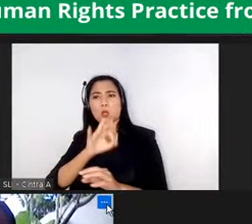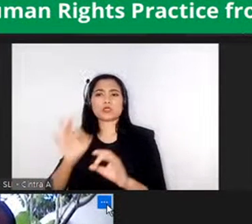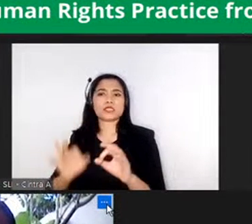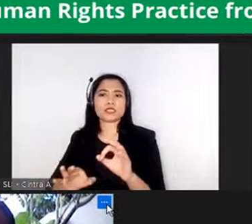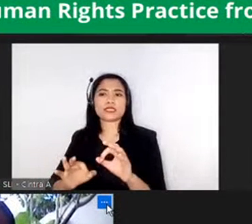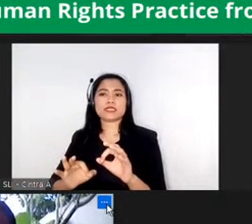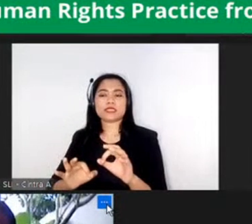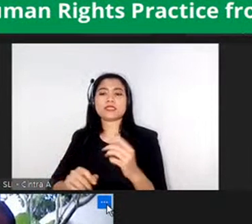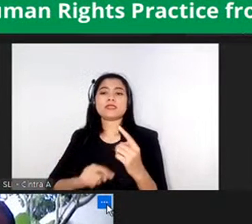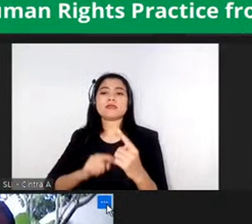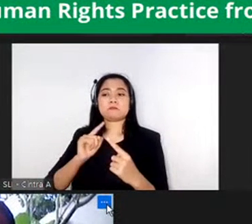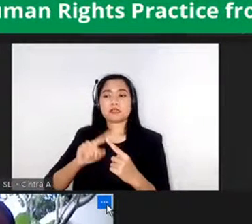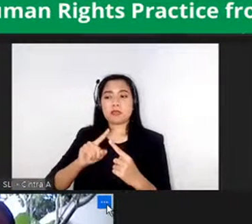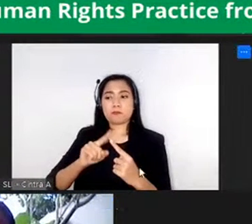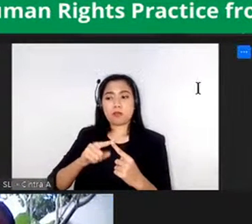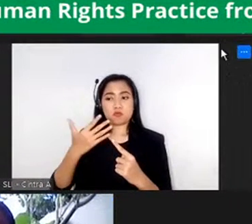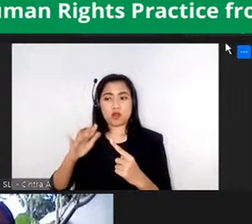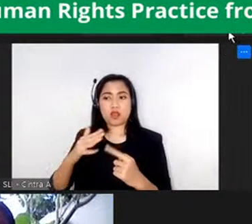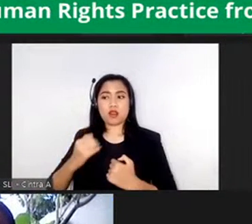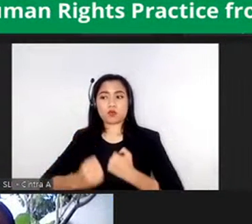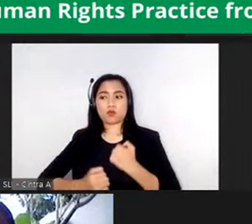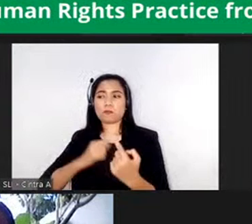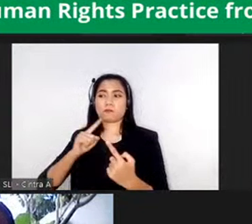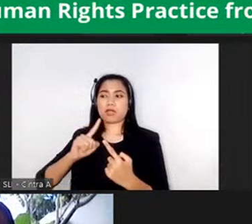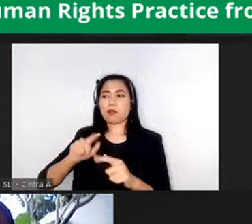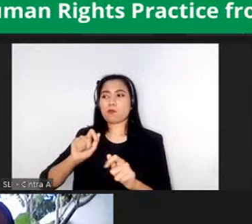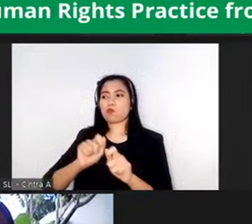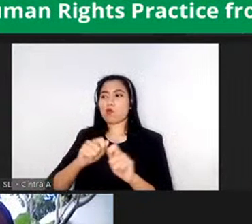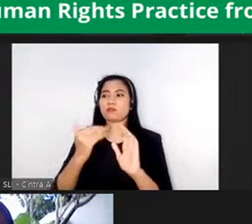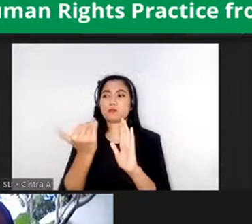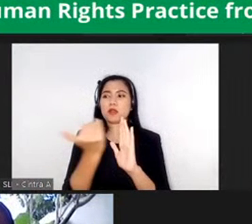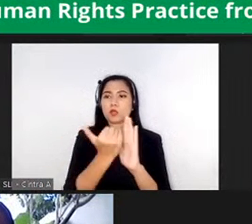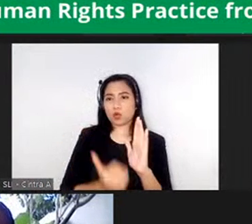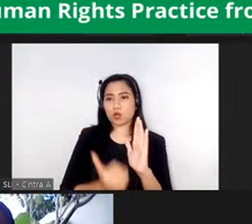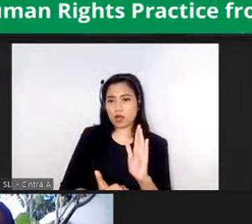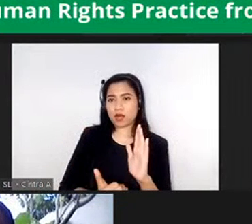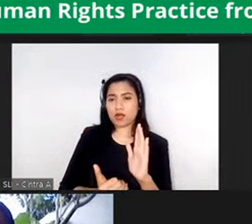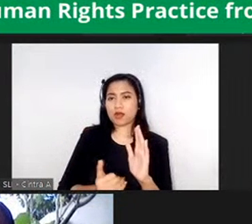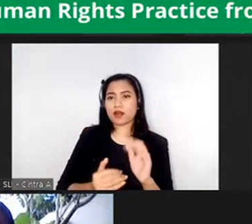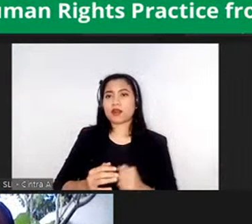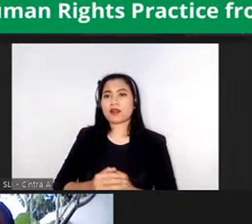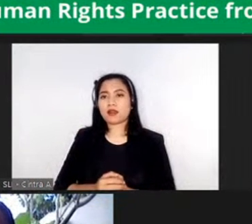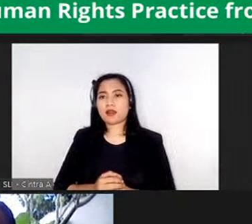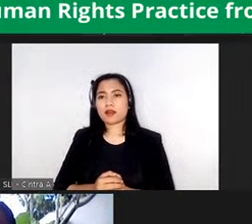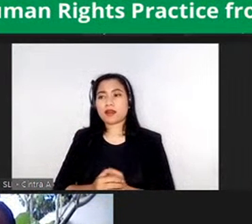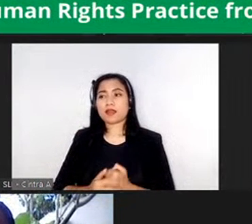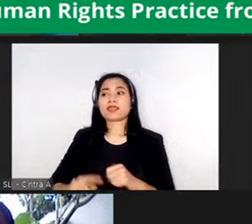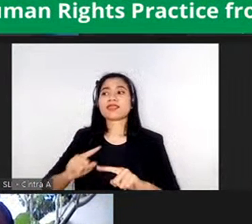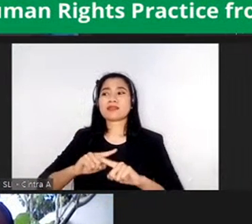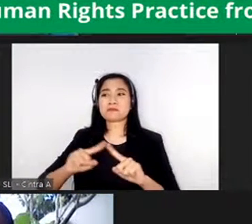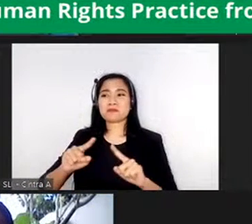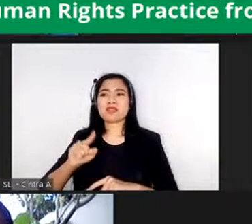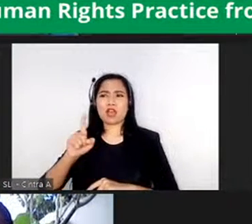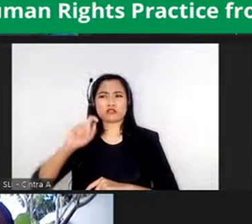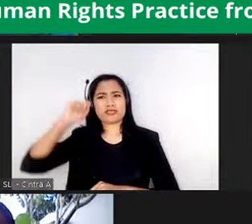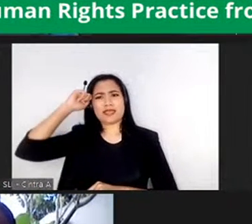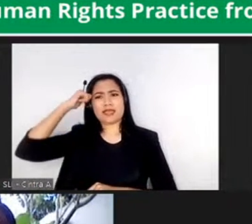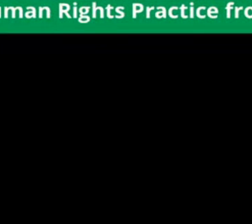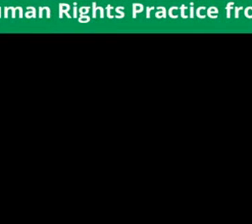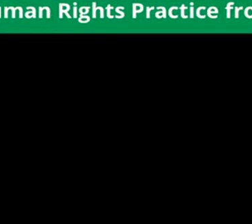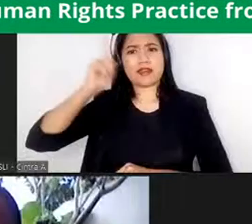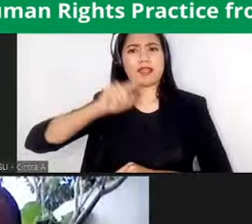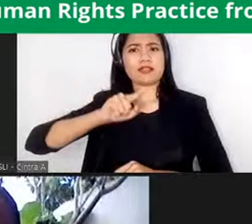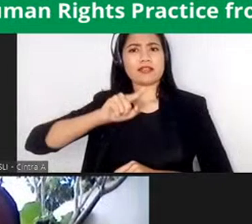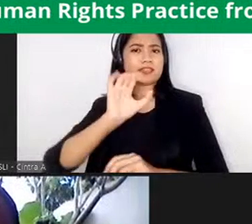teman-teman yang la Bagaimana membangun satu polisi yang legal binding itu tapi kita juga tidak boleh melupakan pendekatan yang lain yang